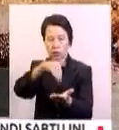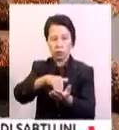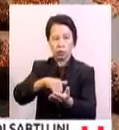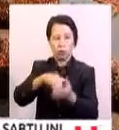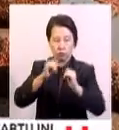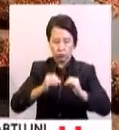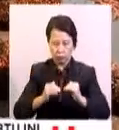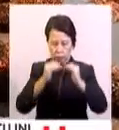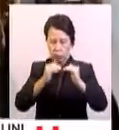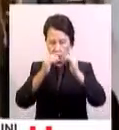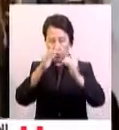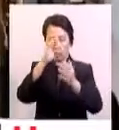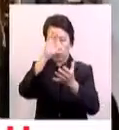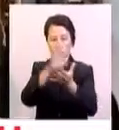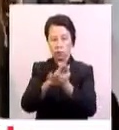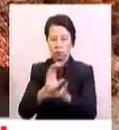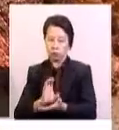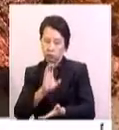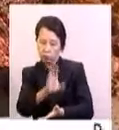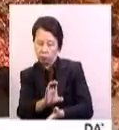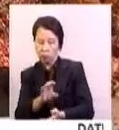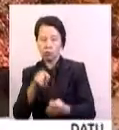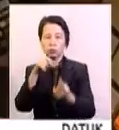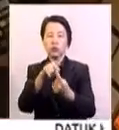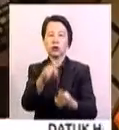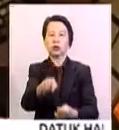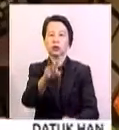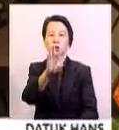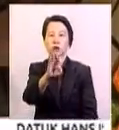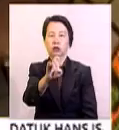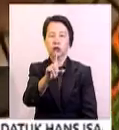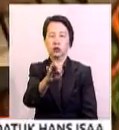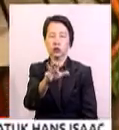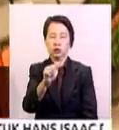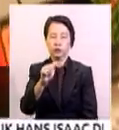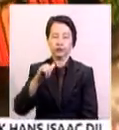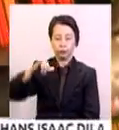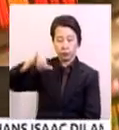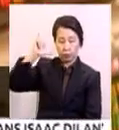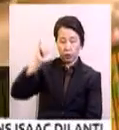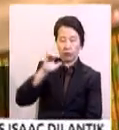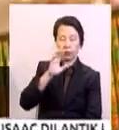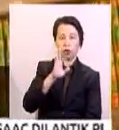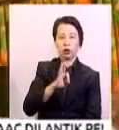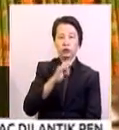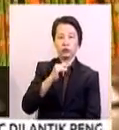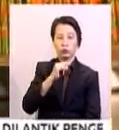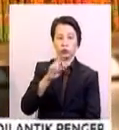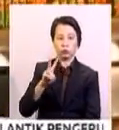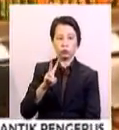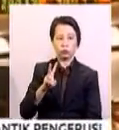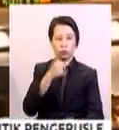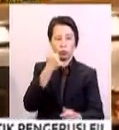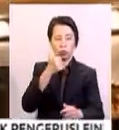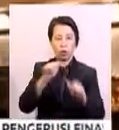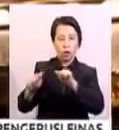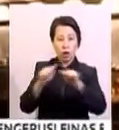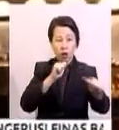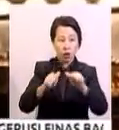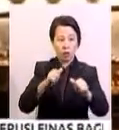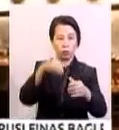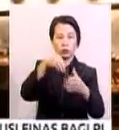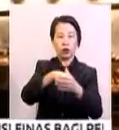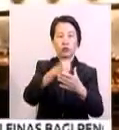dijangka menaikkan keyakinan pelabur terhadap Felda. Semalam, FGV Holdings Berhad muncul kaunter paling aktif di